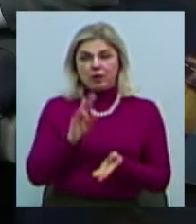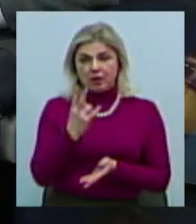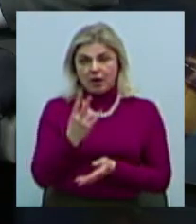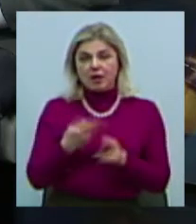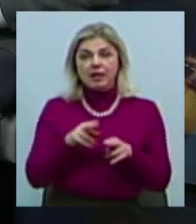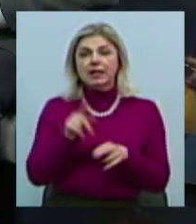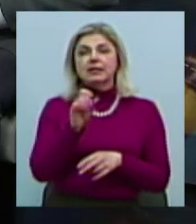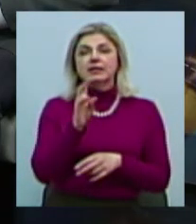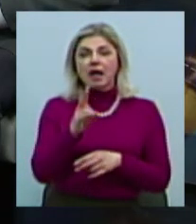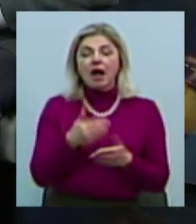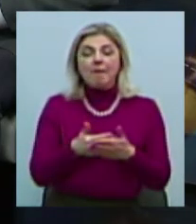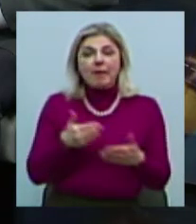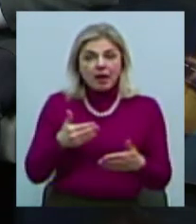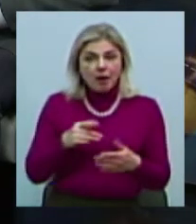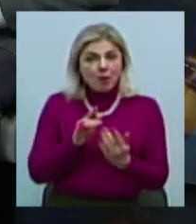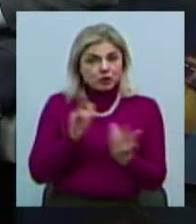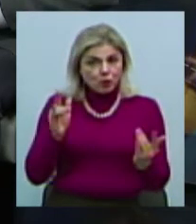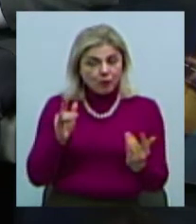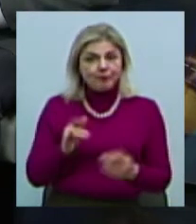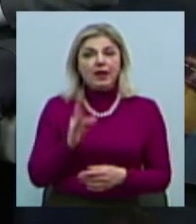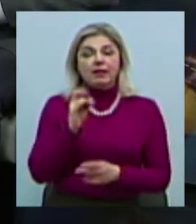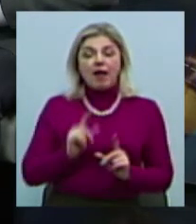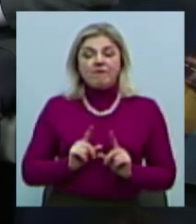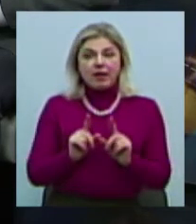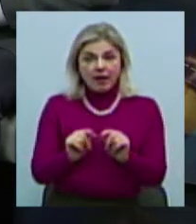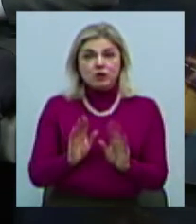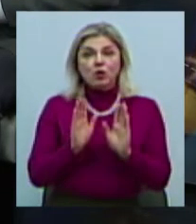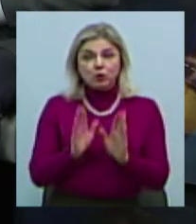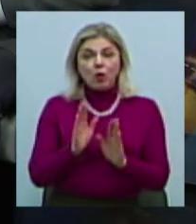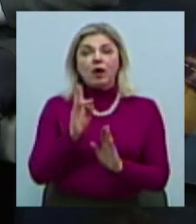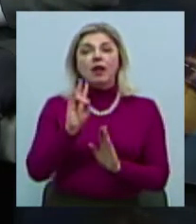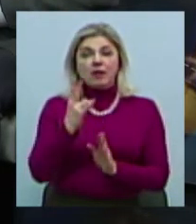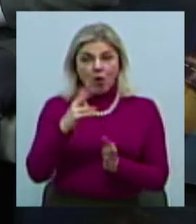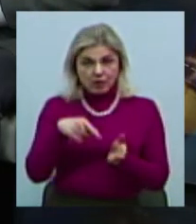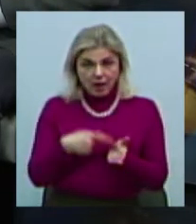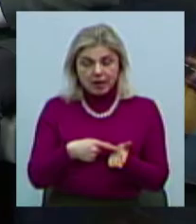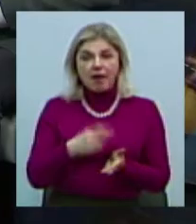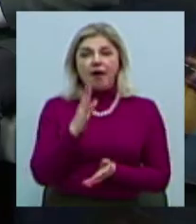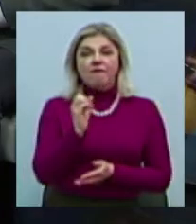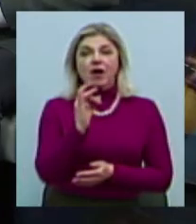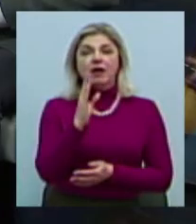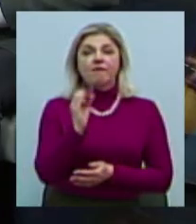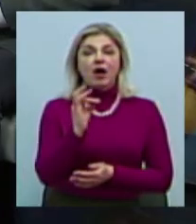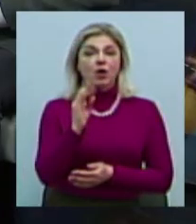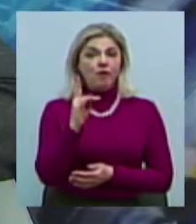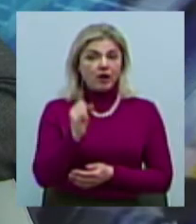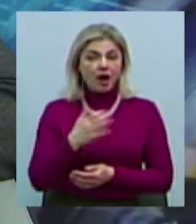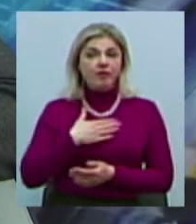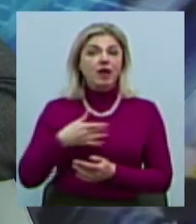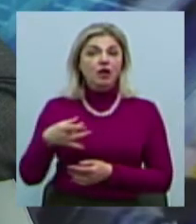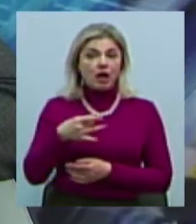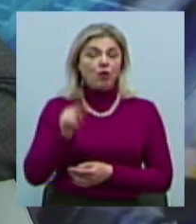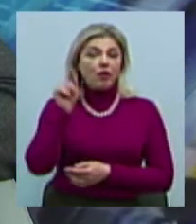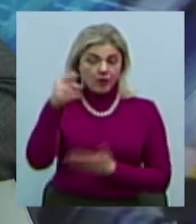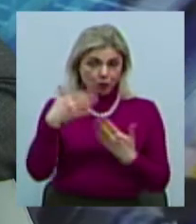вони встановлені ще перед мостом. Тобто на в'їзді тільки ми заїжджаємо в город Николаїв, Варварівка, наш мікрорайон так називаємо, там вже стоять